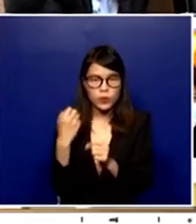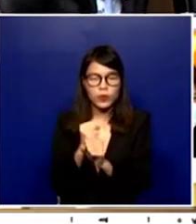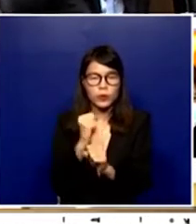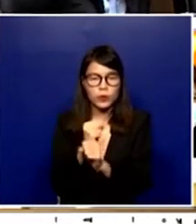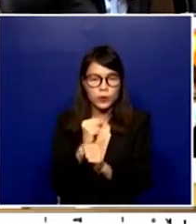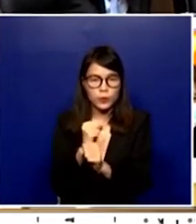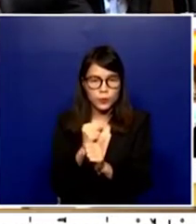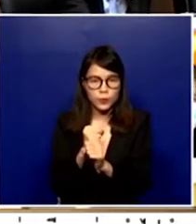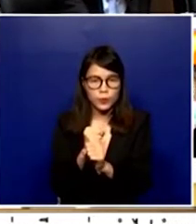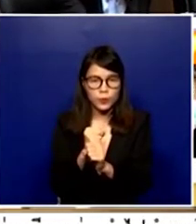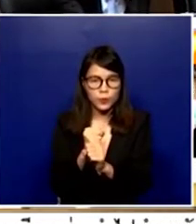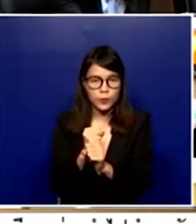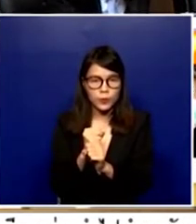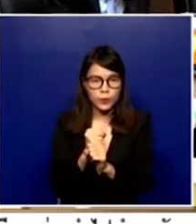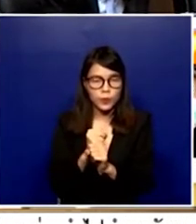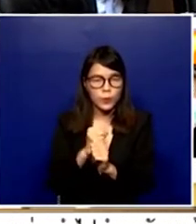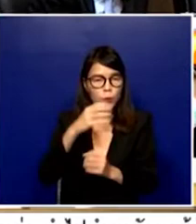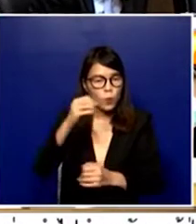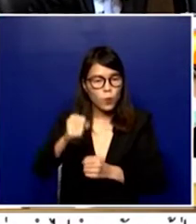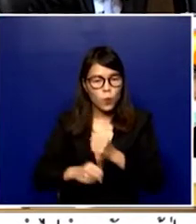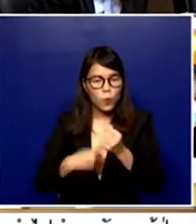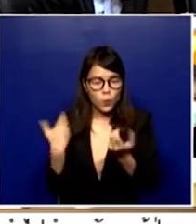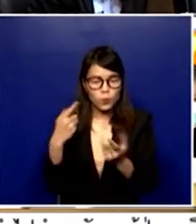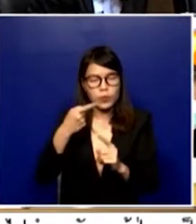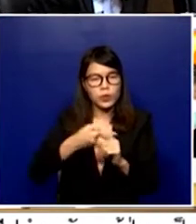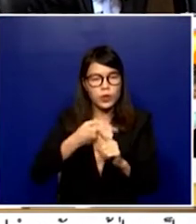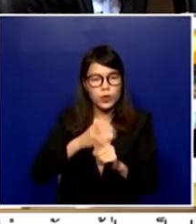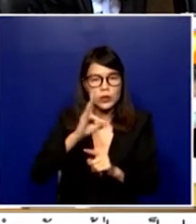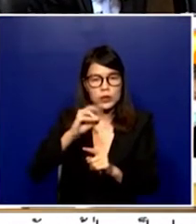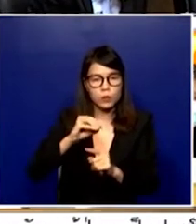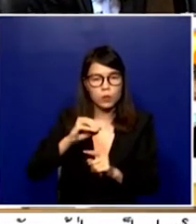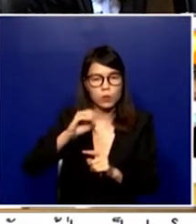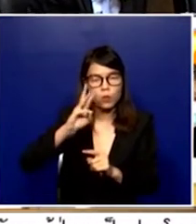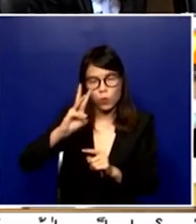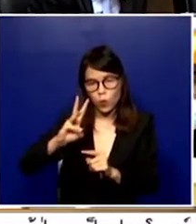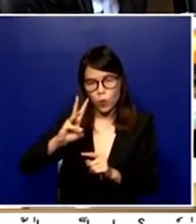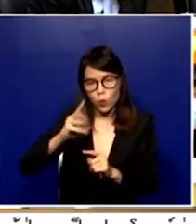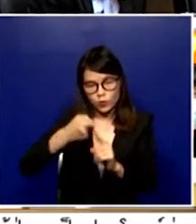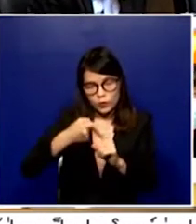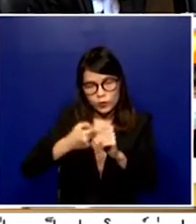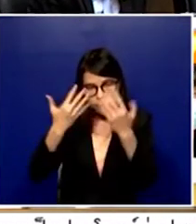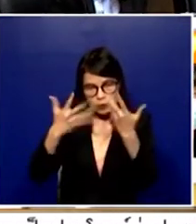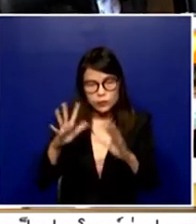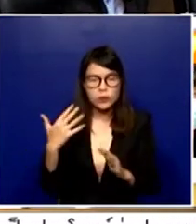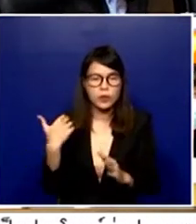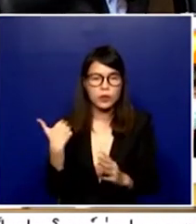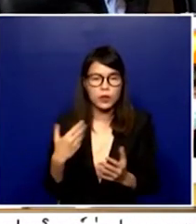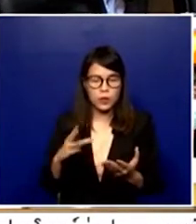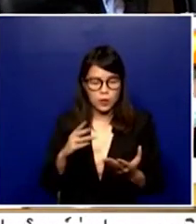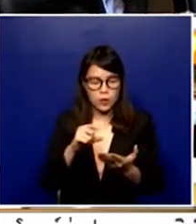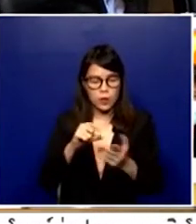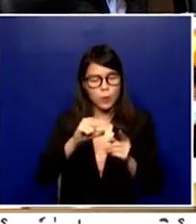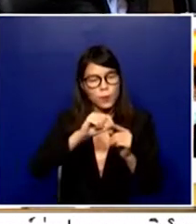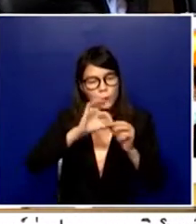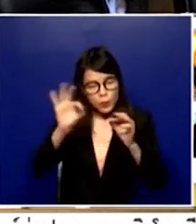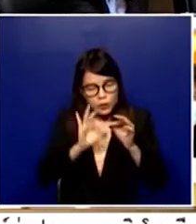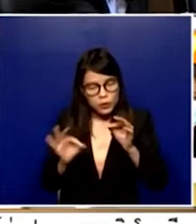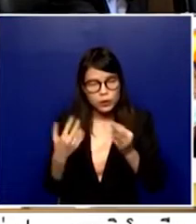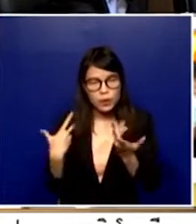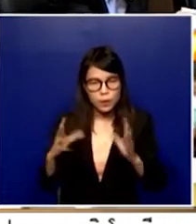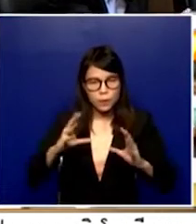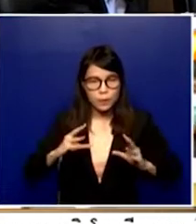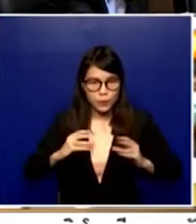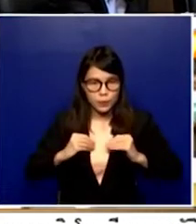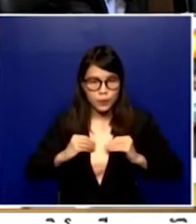เดอนมาเป็เวลา 76 เดือนแล้วคำสารภาพนี้นำไปสู่อะไรค่ะคำสารภาพนี้ได้นำไปสู่ขดี